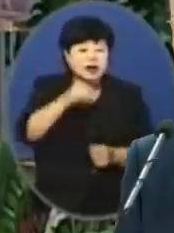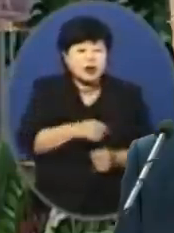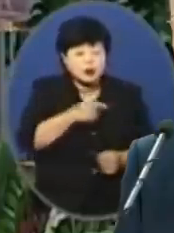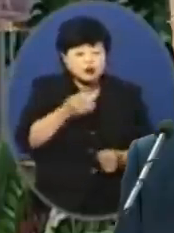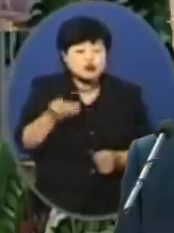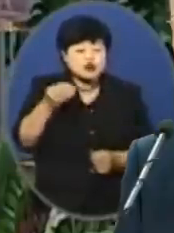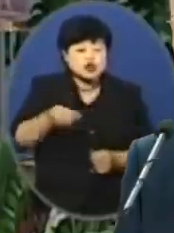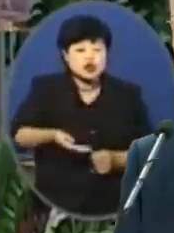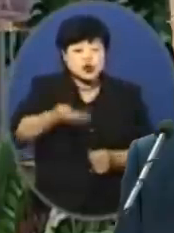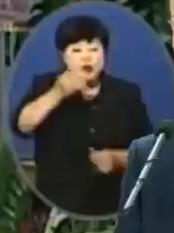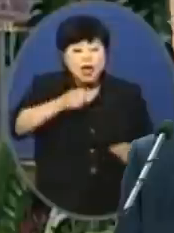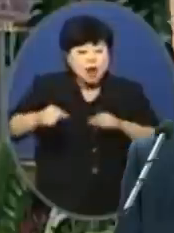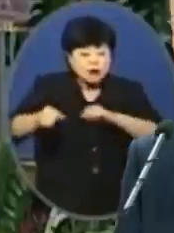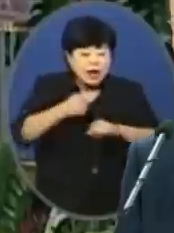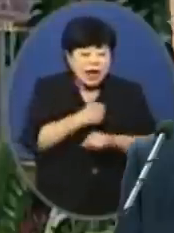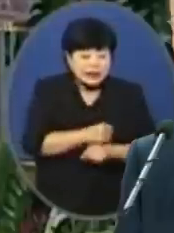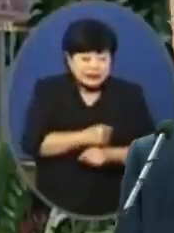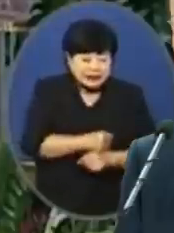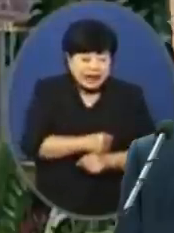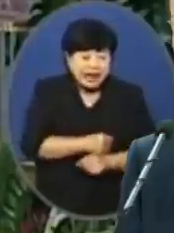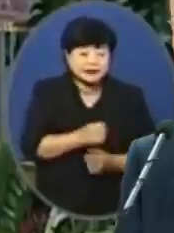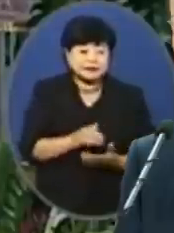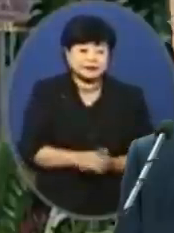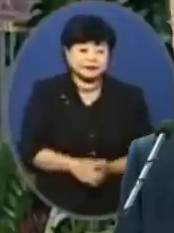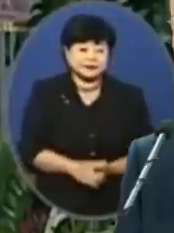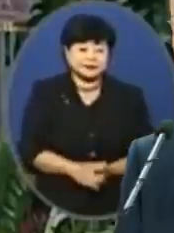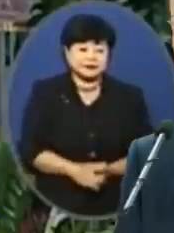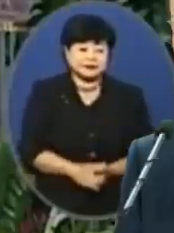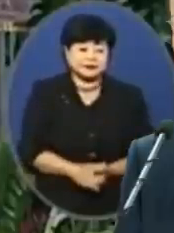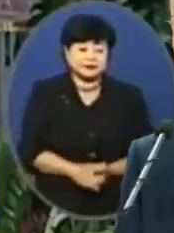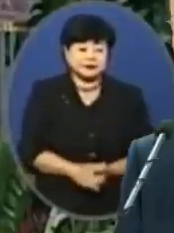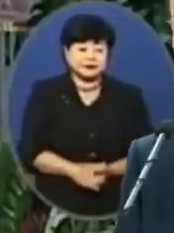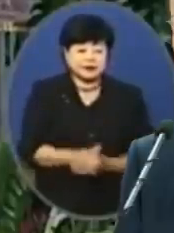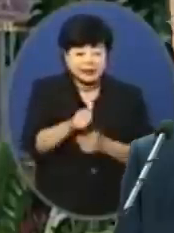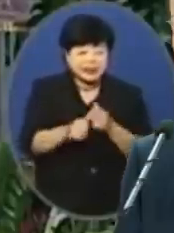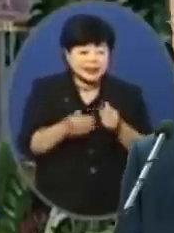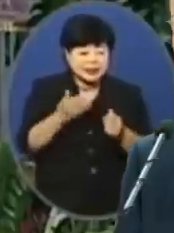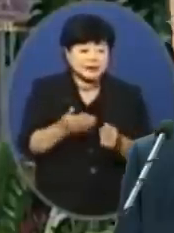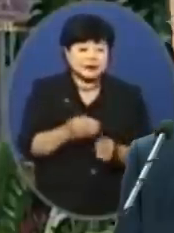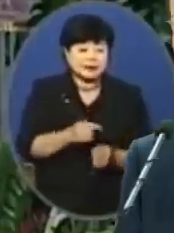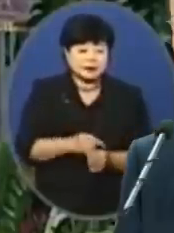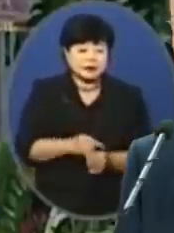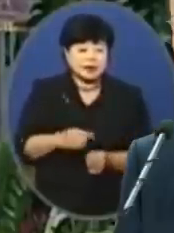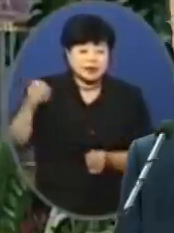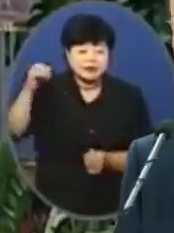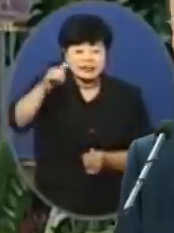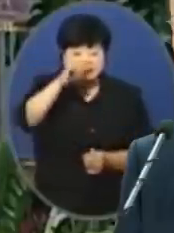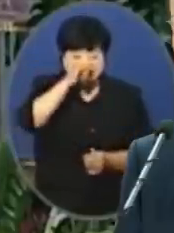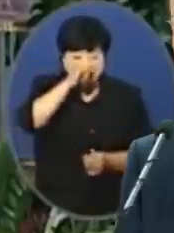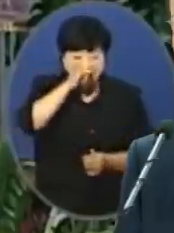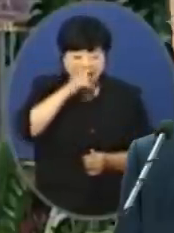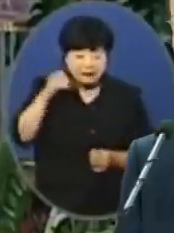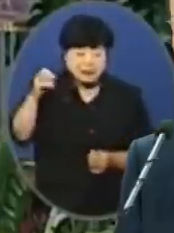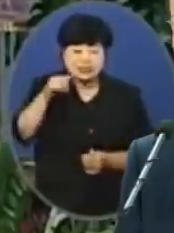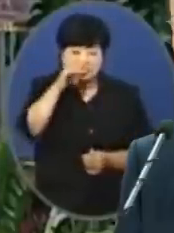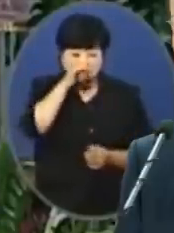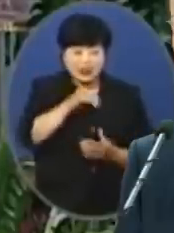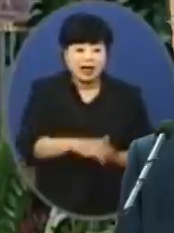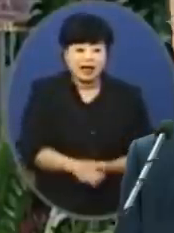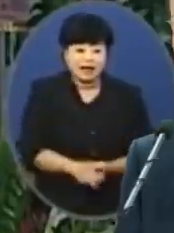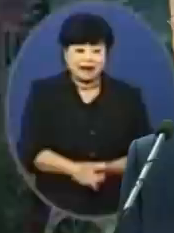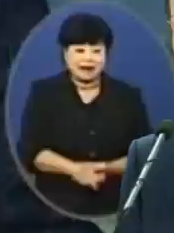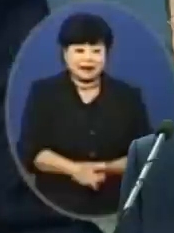수면에 운행하시니라. 그 다음에 하나님이 이르시되 빛이 있으라 하시니 빛이 있다.